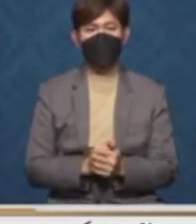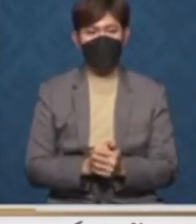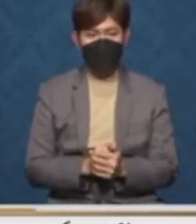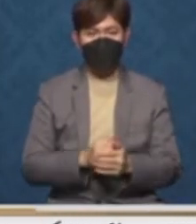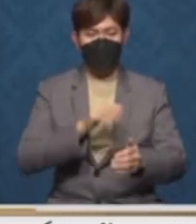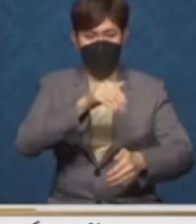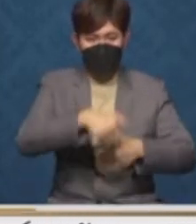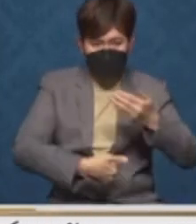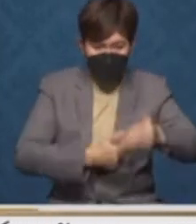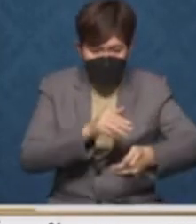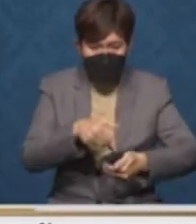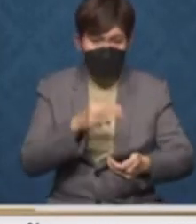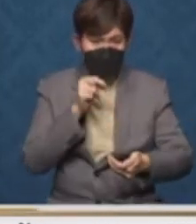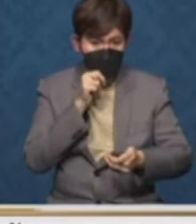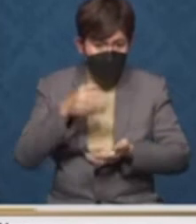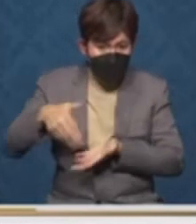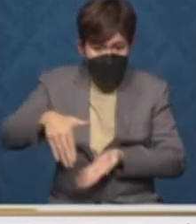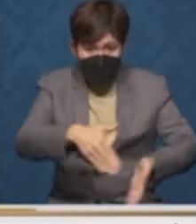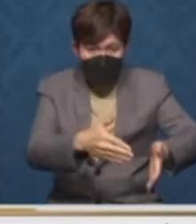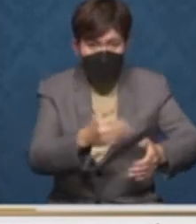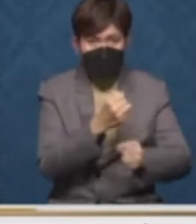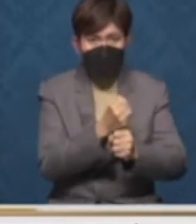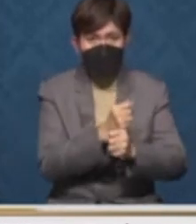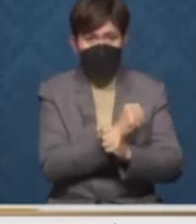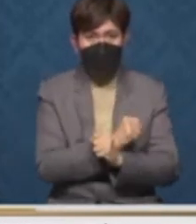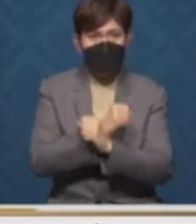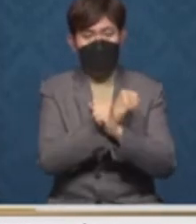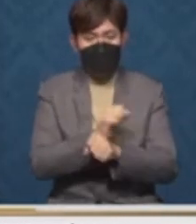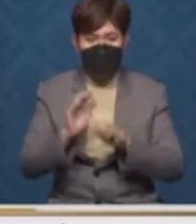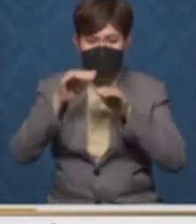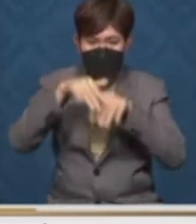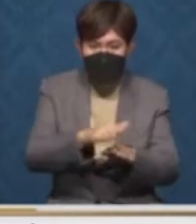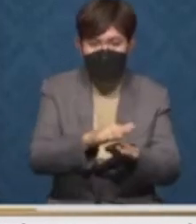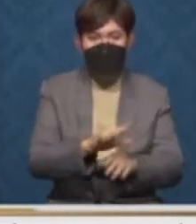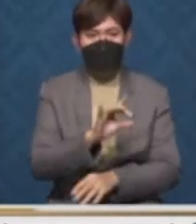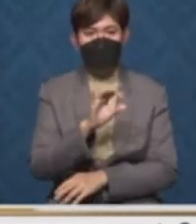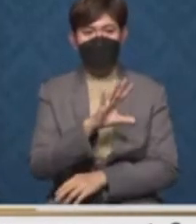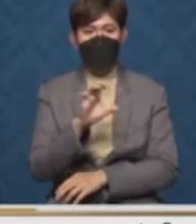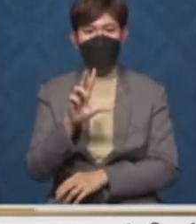บำรุงรักษาร่องน้ำงานเขื่อนกันขึ้น833ล้า